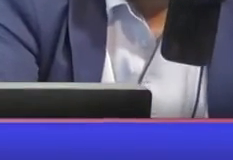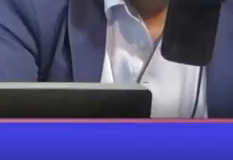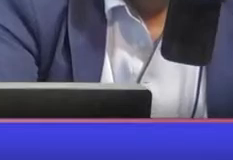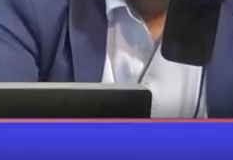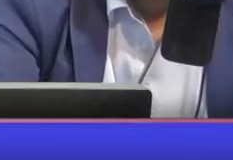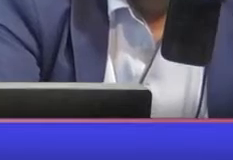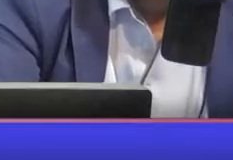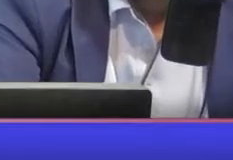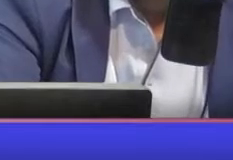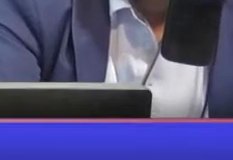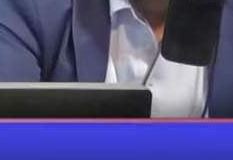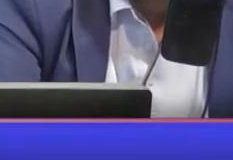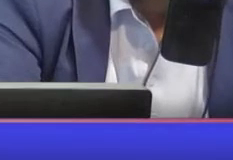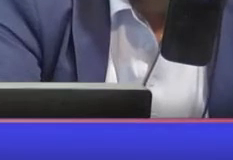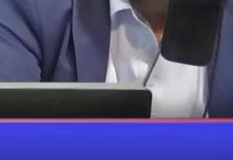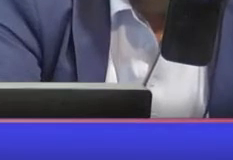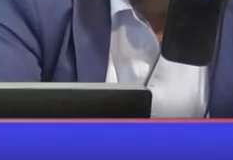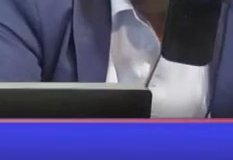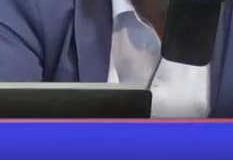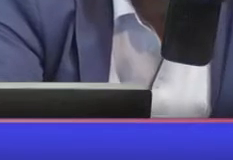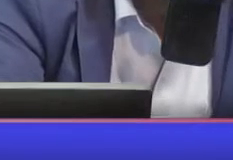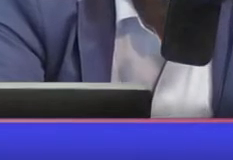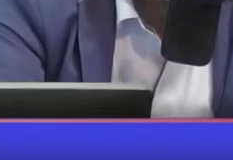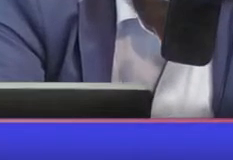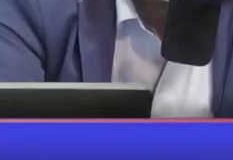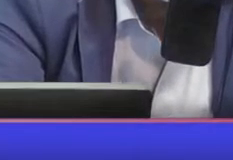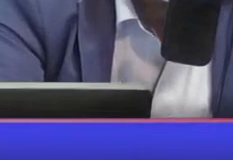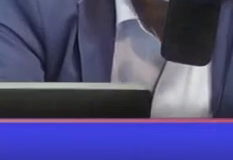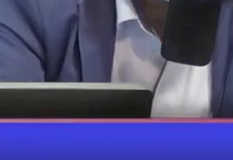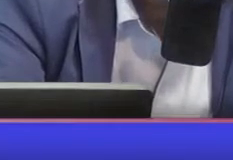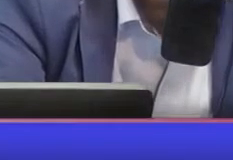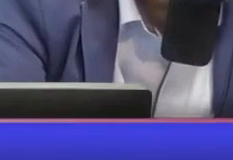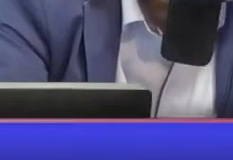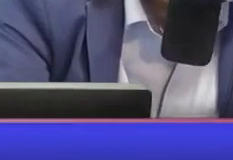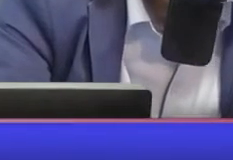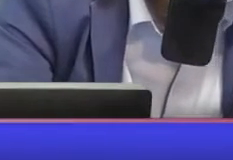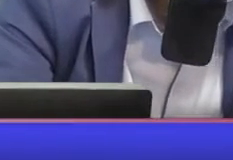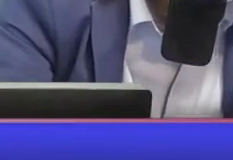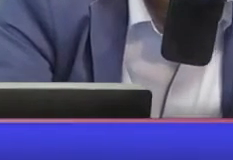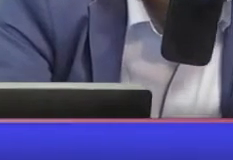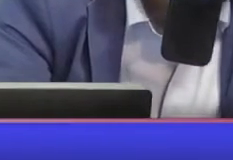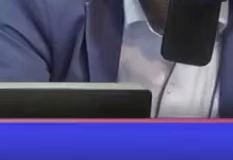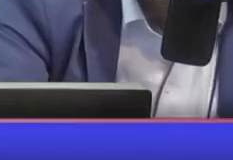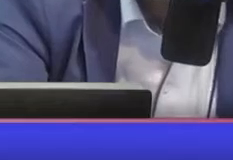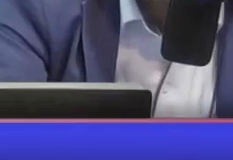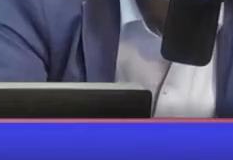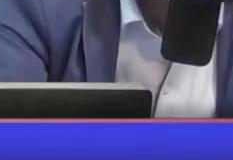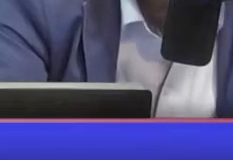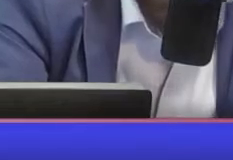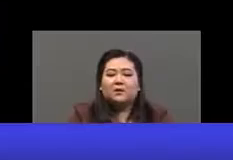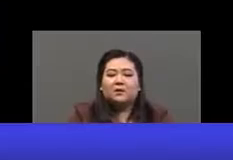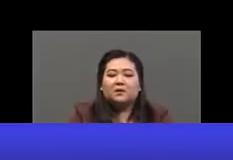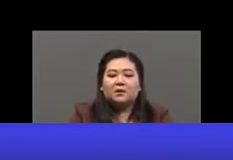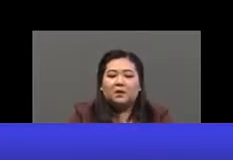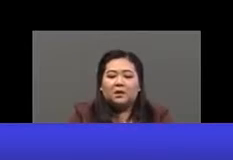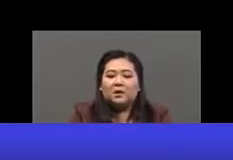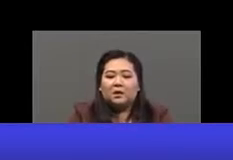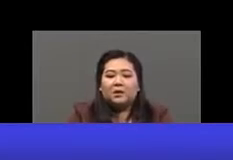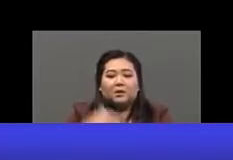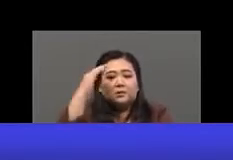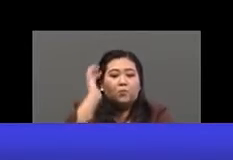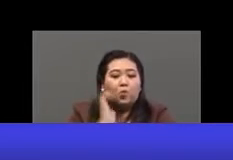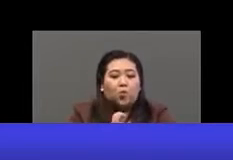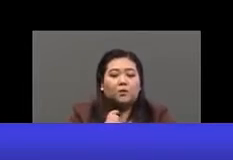ต้องขออนุญาตทำมันต้องมีบัตรผ่านถนนน่ะที่สำราญเป็นการประกาศปิดจราจรจาก